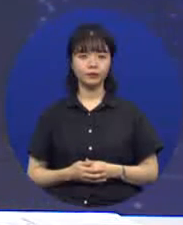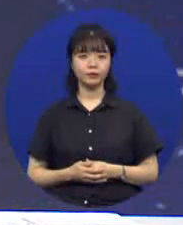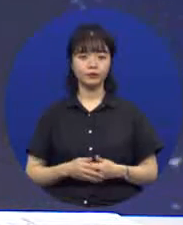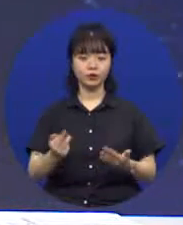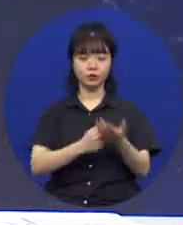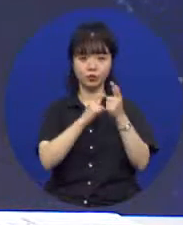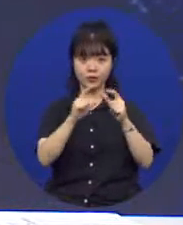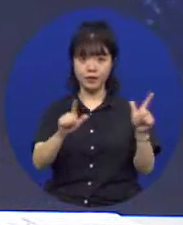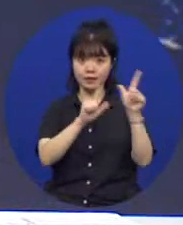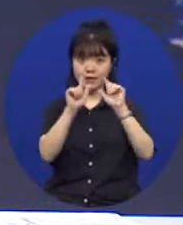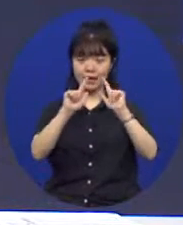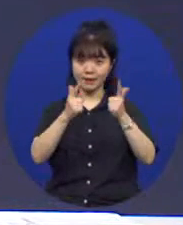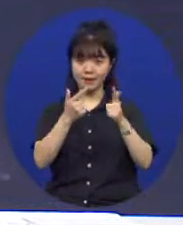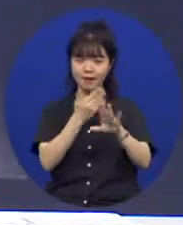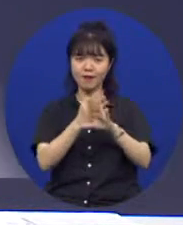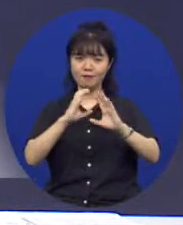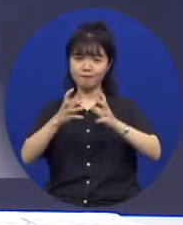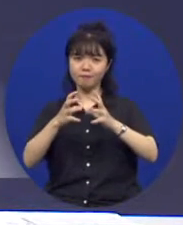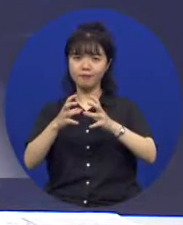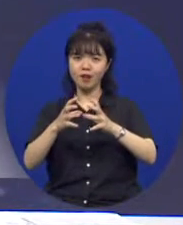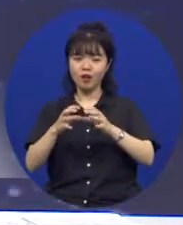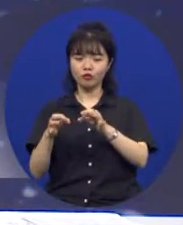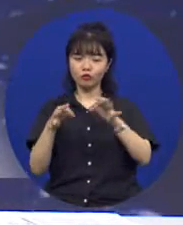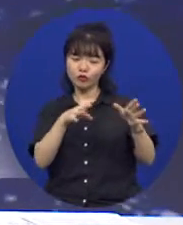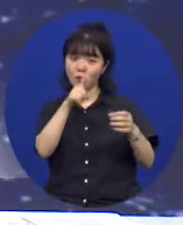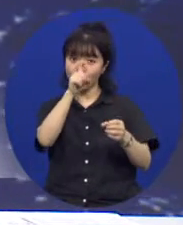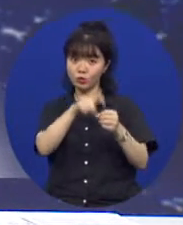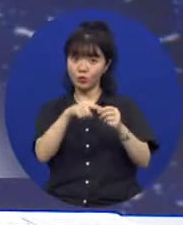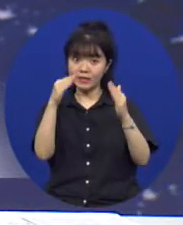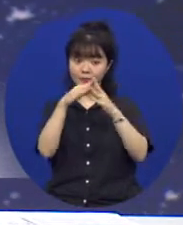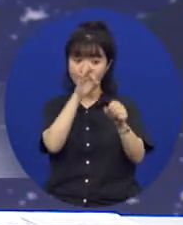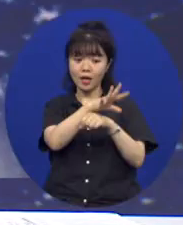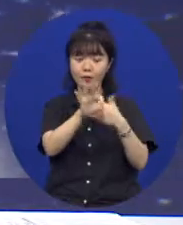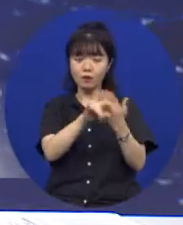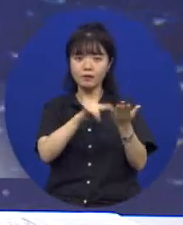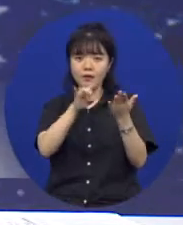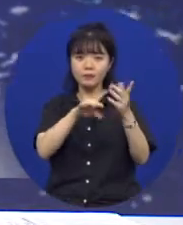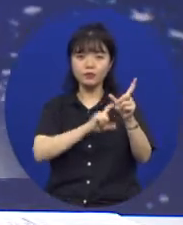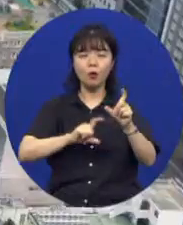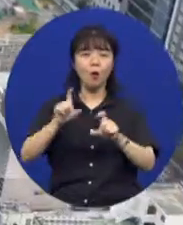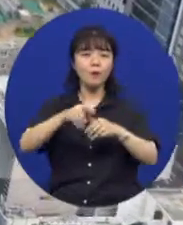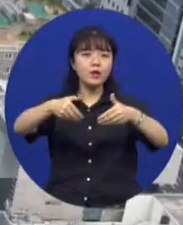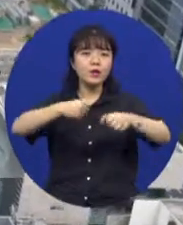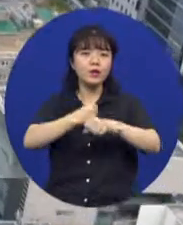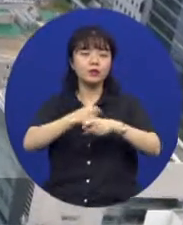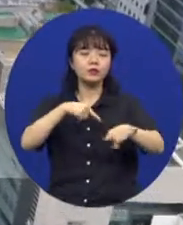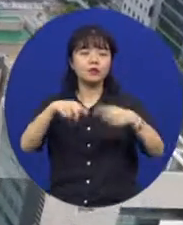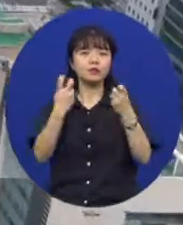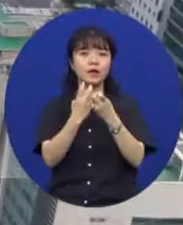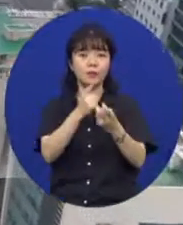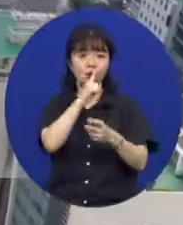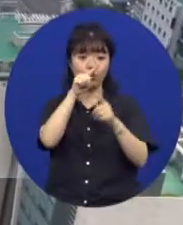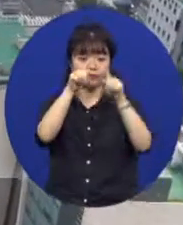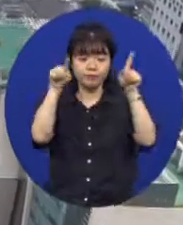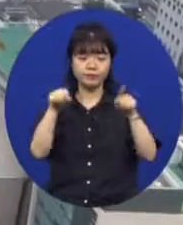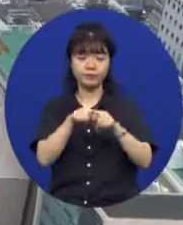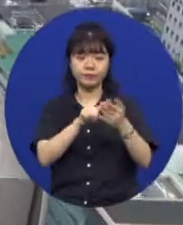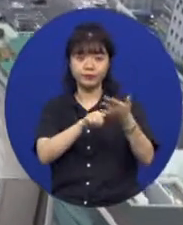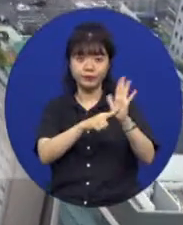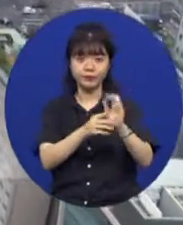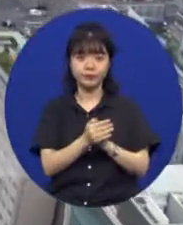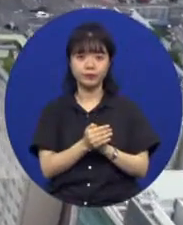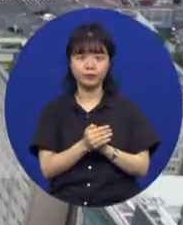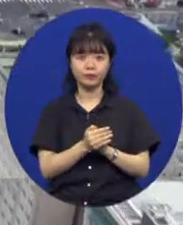제주에 살지 않는 외지인이 투자 목적으로 집을 사면 세금을 더 물려야 한다는 정책 보고서가 나왔습니다